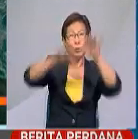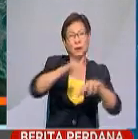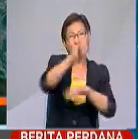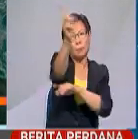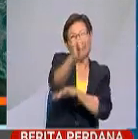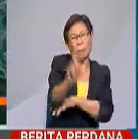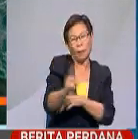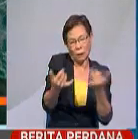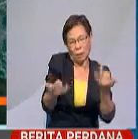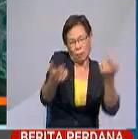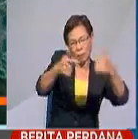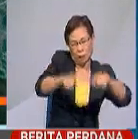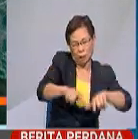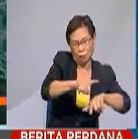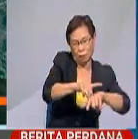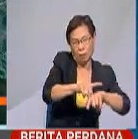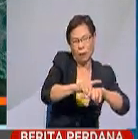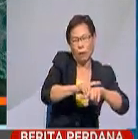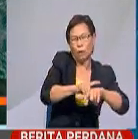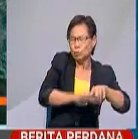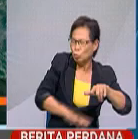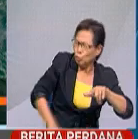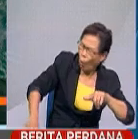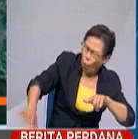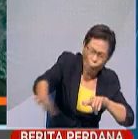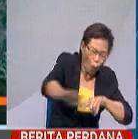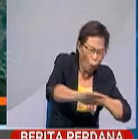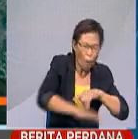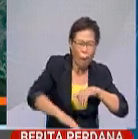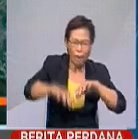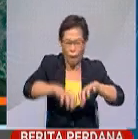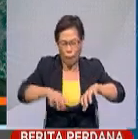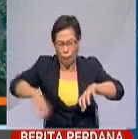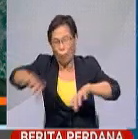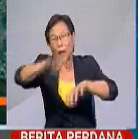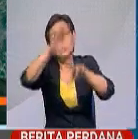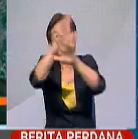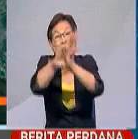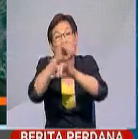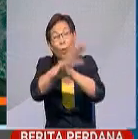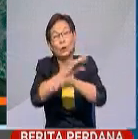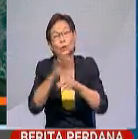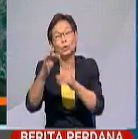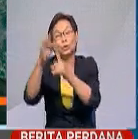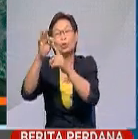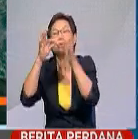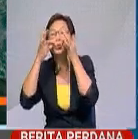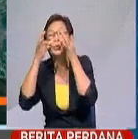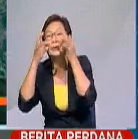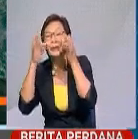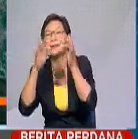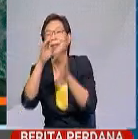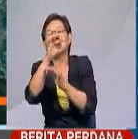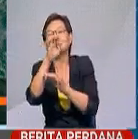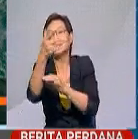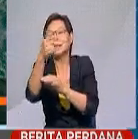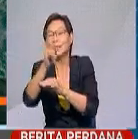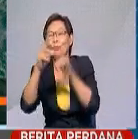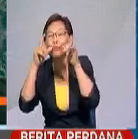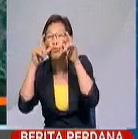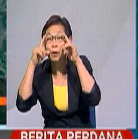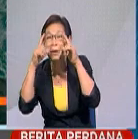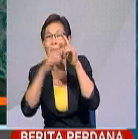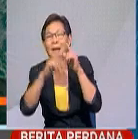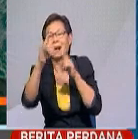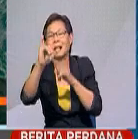berserta ribut petir kini sedang berlaku di hampir kesemua bahagian kecuali di bahagian Kuching, Serian, Mukah dan